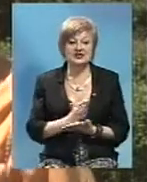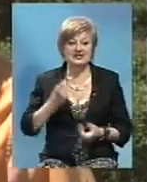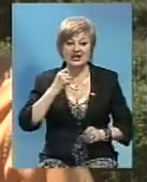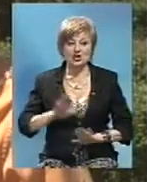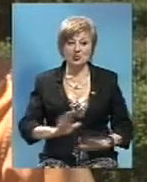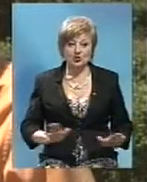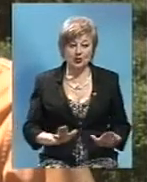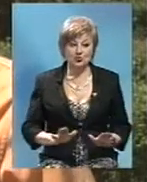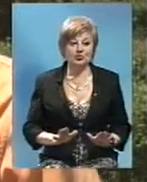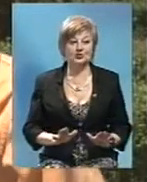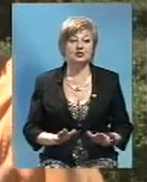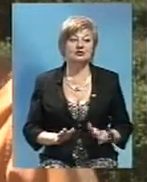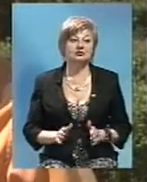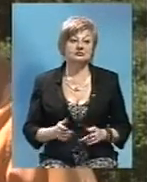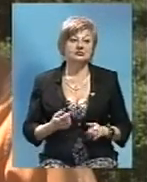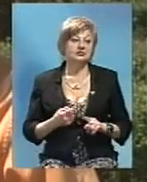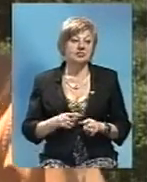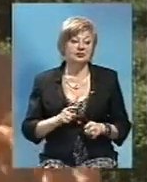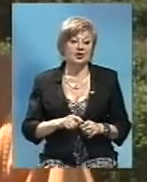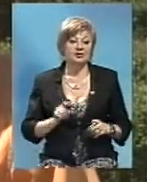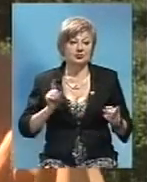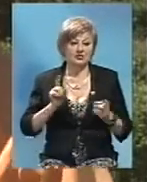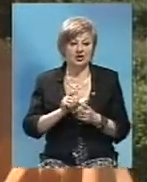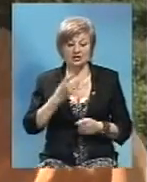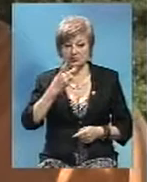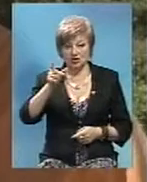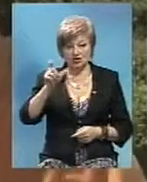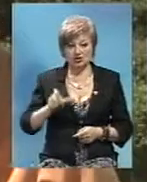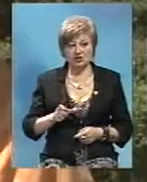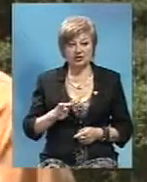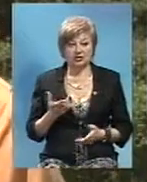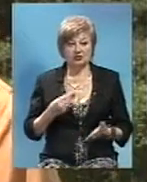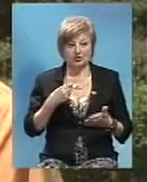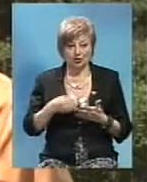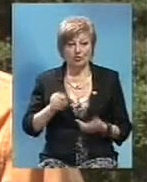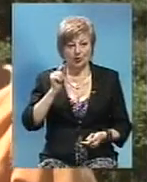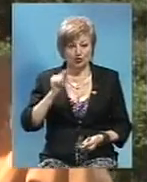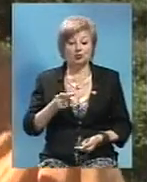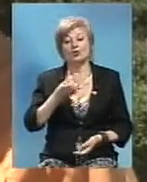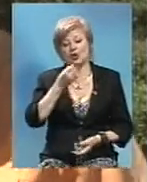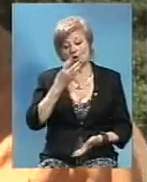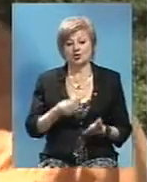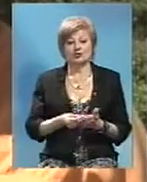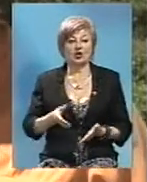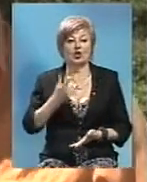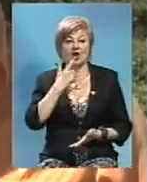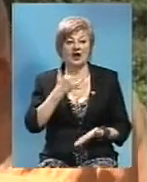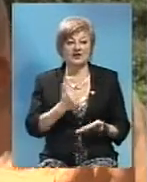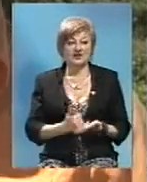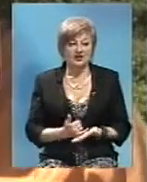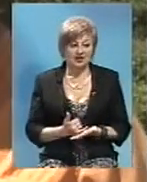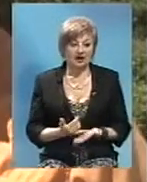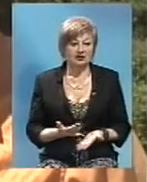Вот иногда хочется, допустим, ну, встретиться с человеком, либо едешь к нему на встречу, да, хочется купить бутылку вина, просто хорошего, дорогого вина, просто с человеком посидеть,